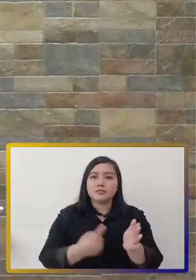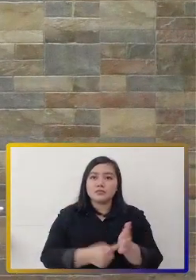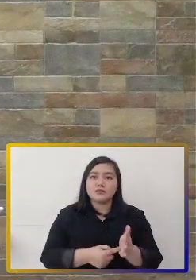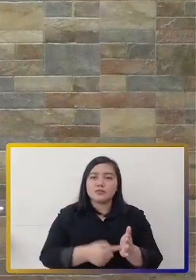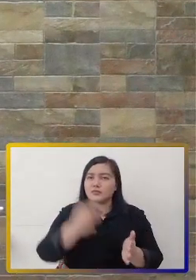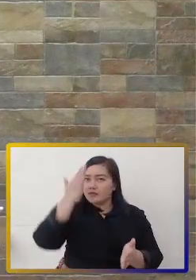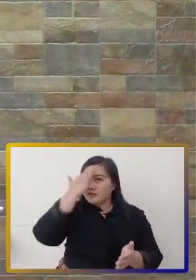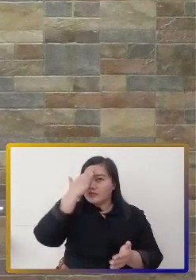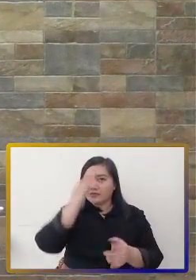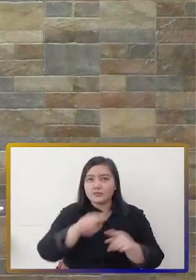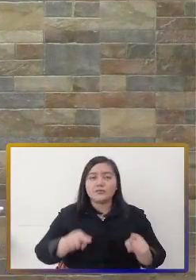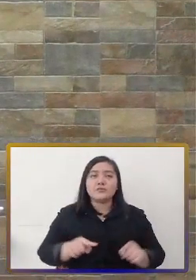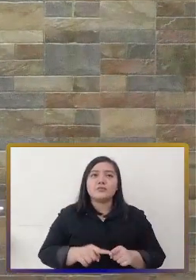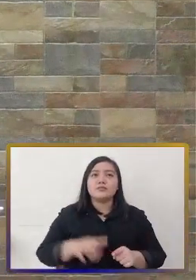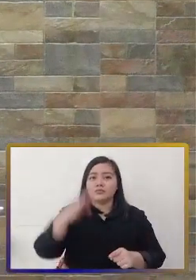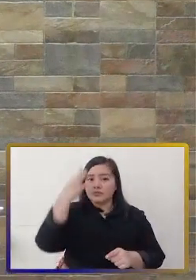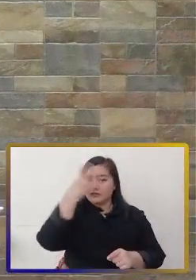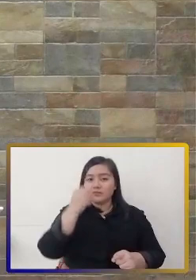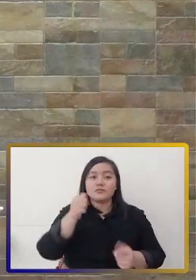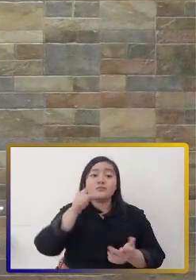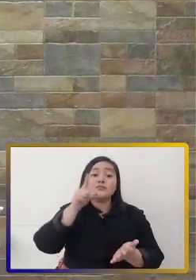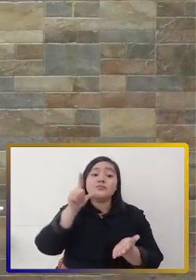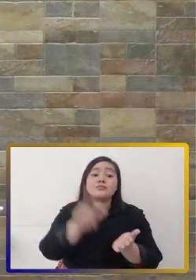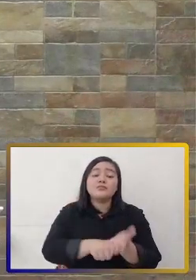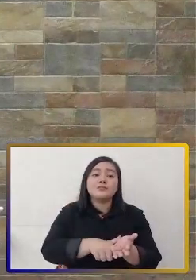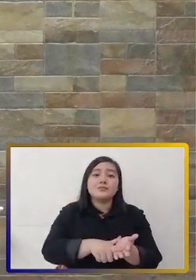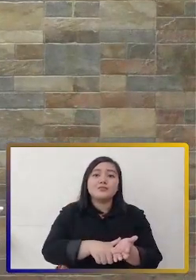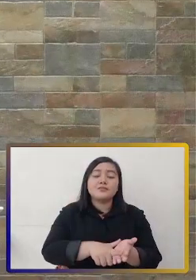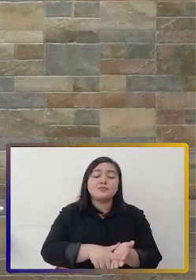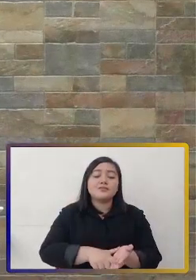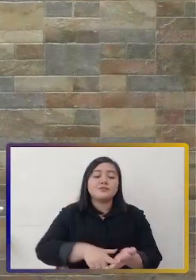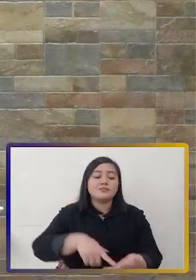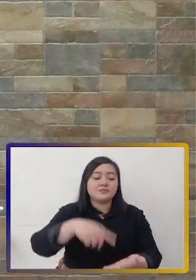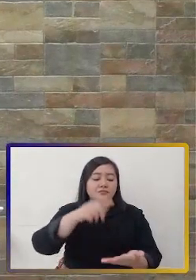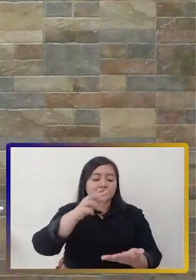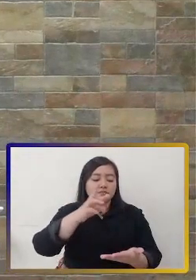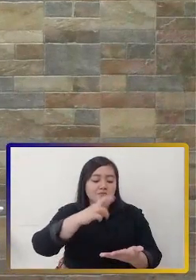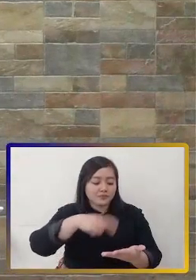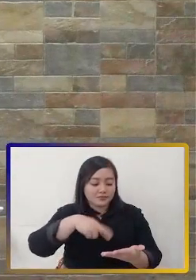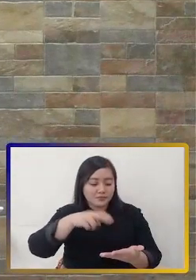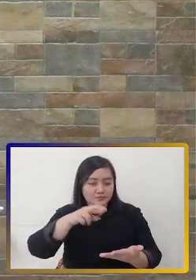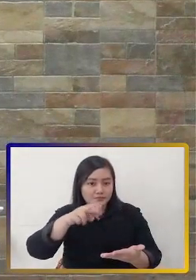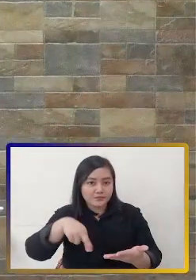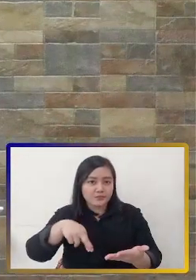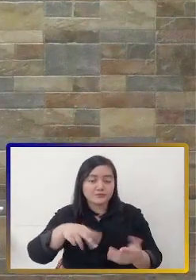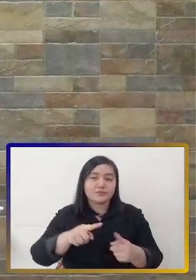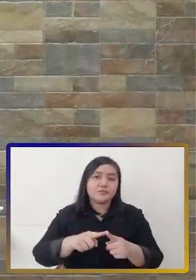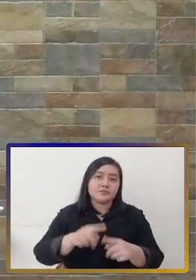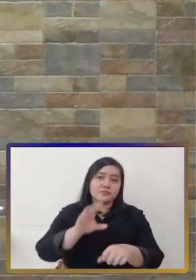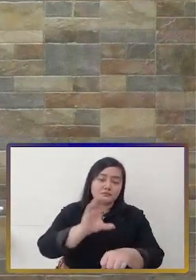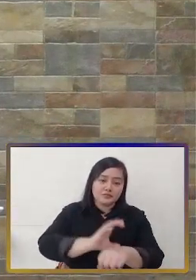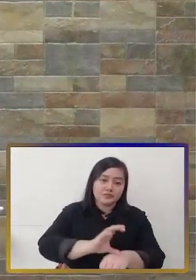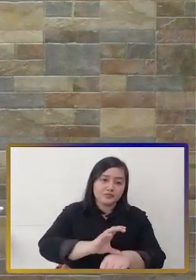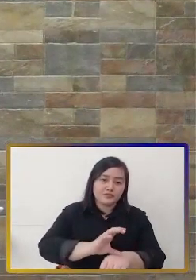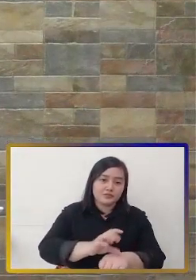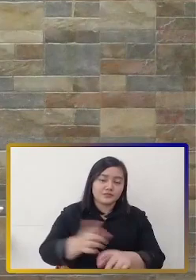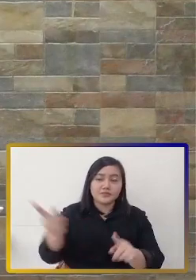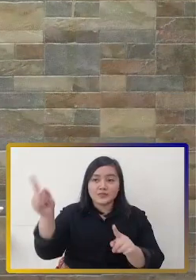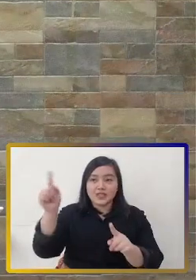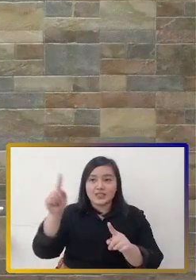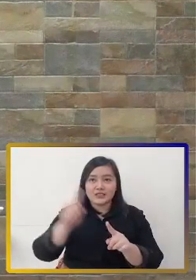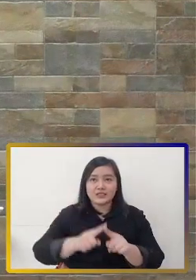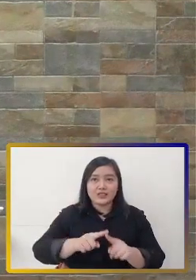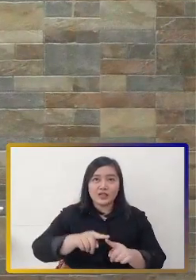ito po ay binabasa publicly sa mga churches until the 4th century